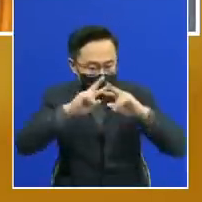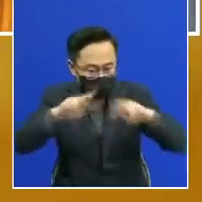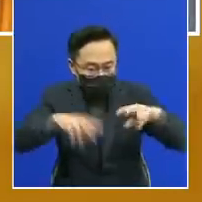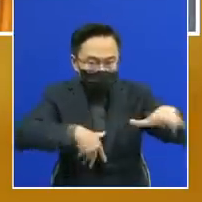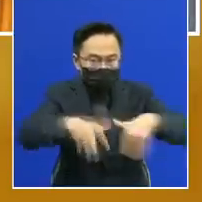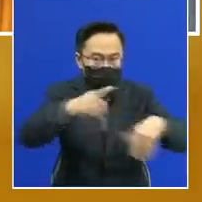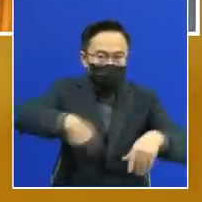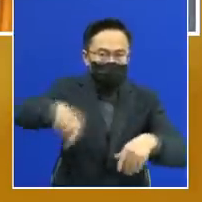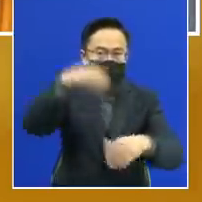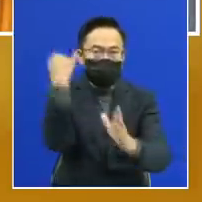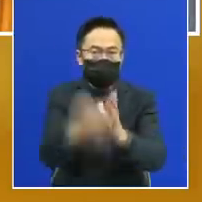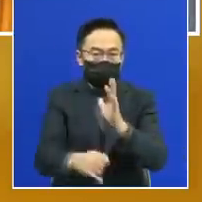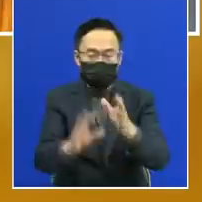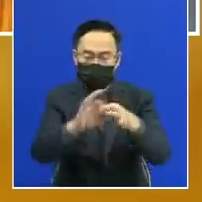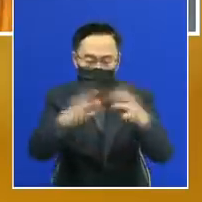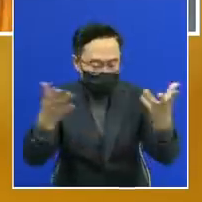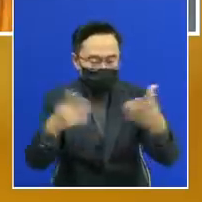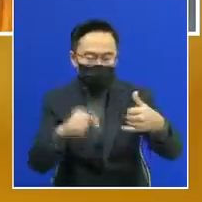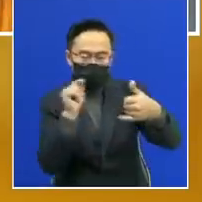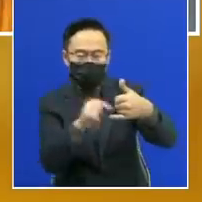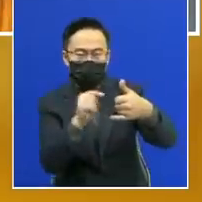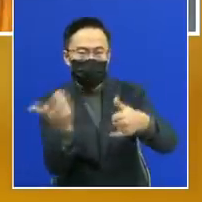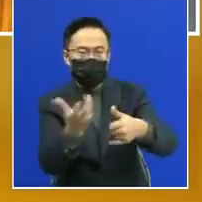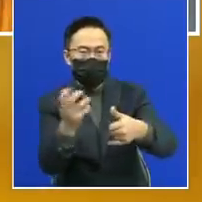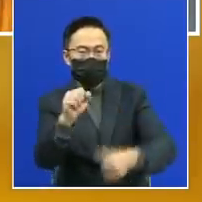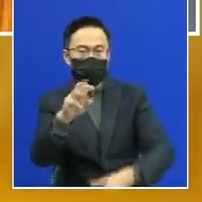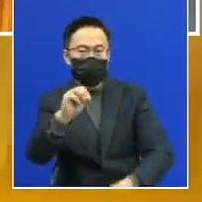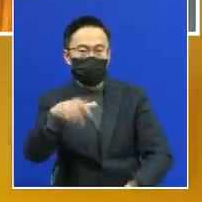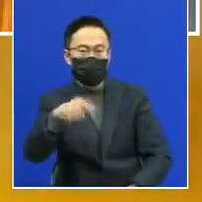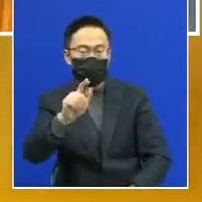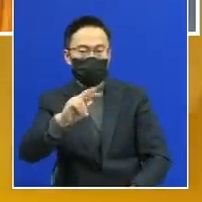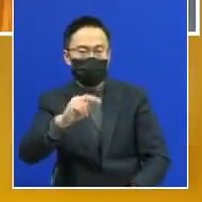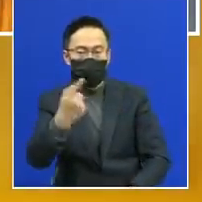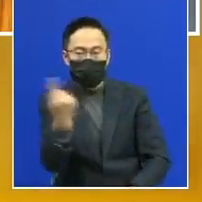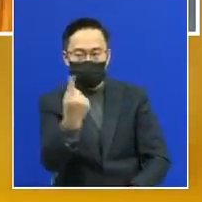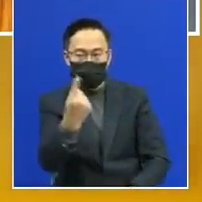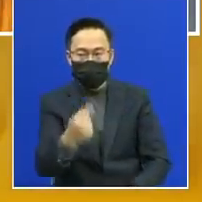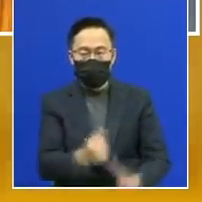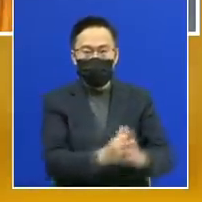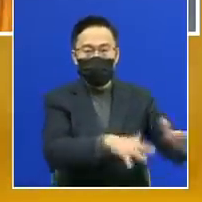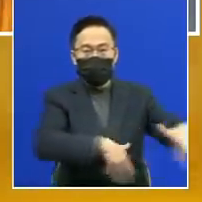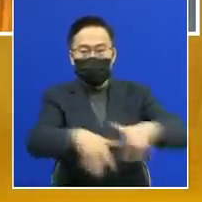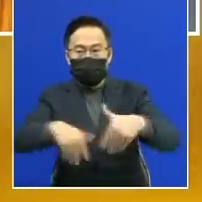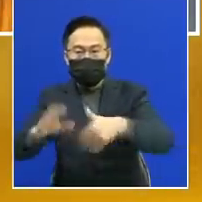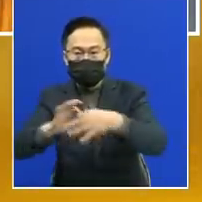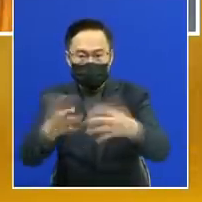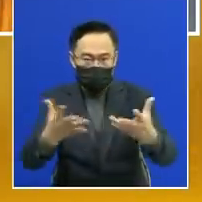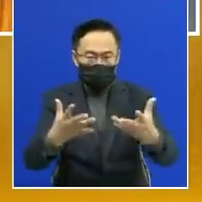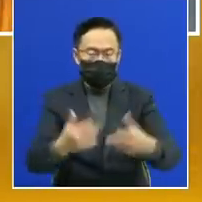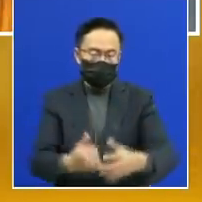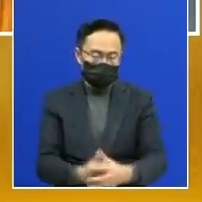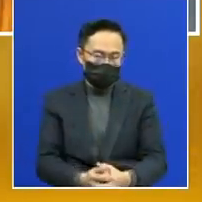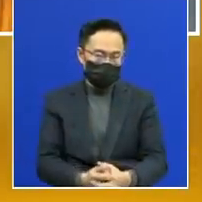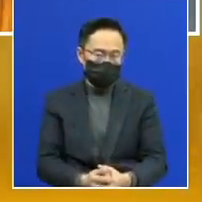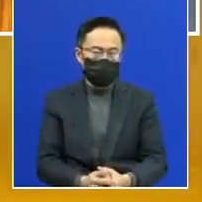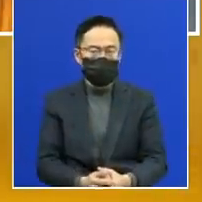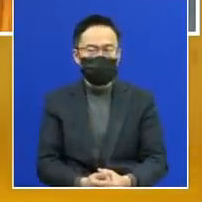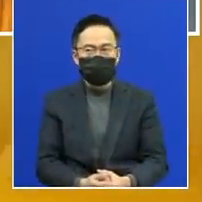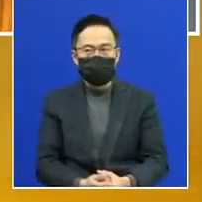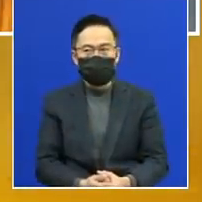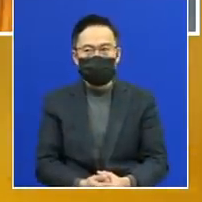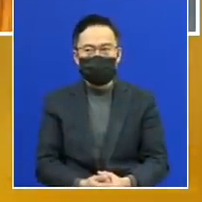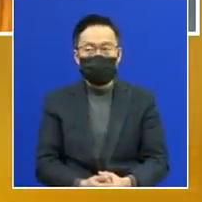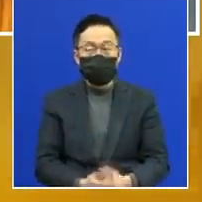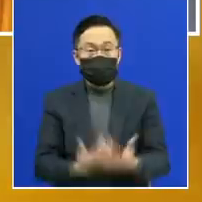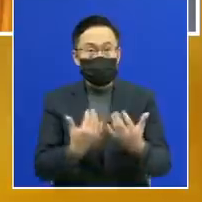าวบ้านอะไรทั้งหมดเลยไม่ใช่ต้องแยกแย ะ แล้วหวังว่าจะไม่มีใครไปเอาชาวบ้านมาเป็นเกาะกำบังตัวเองจากกรณีนี ้